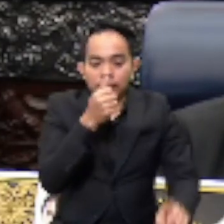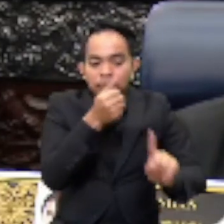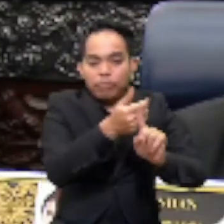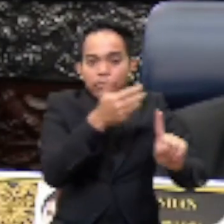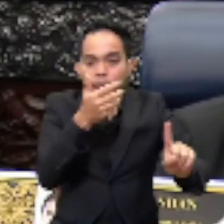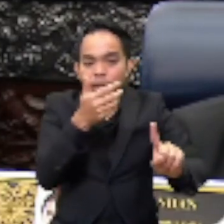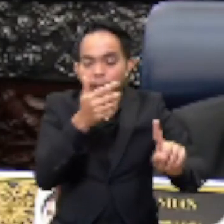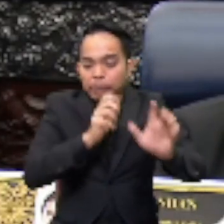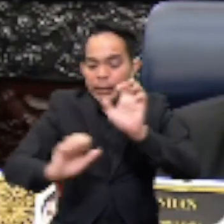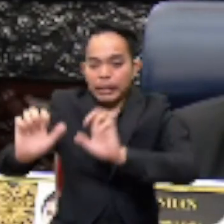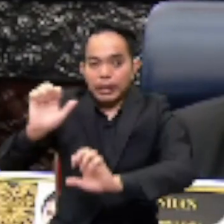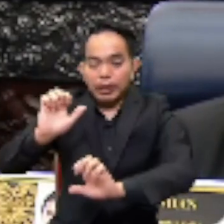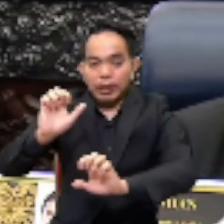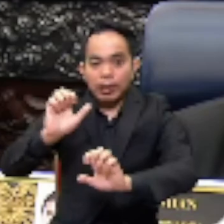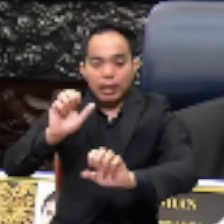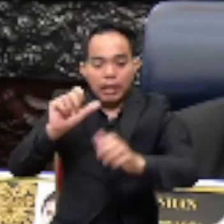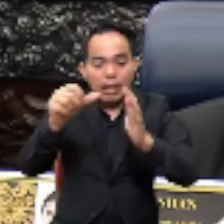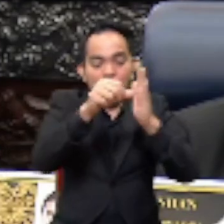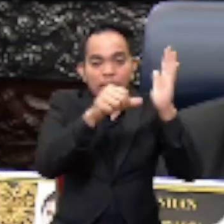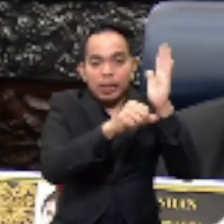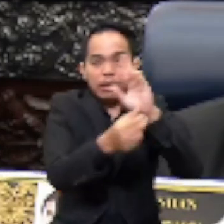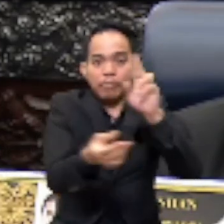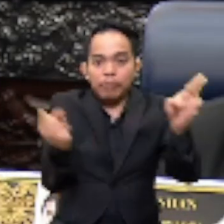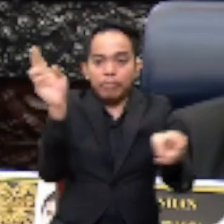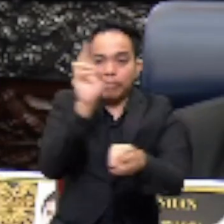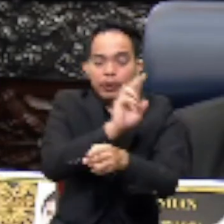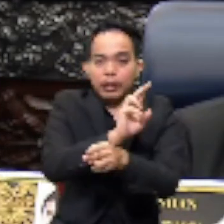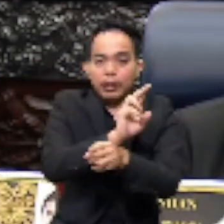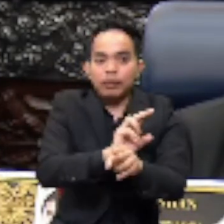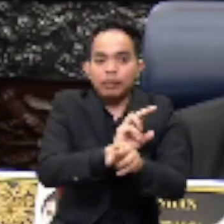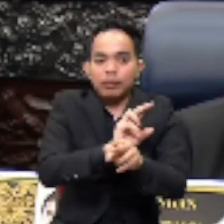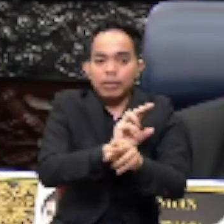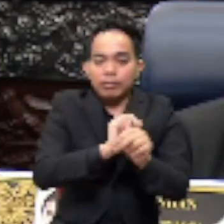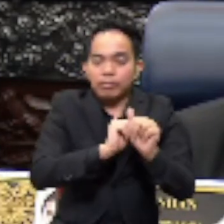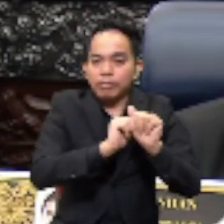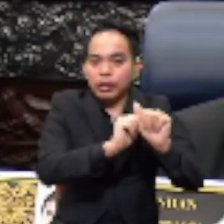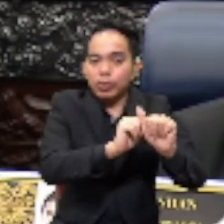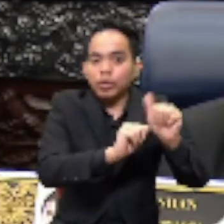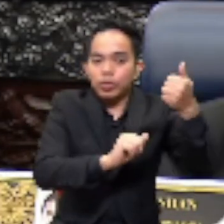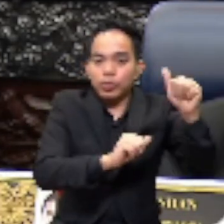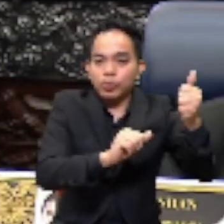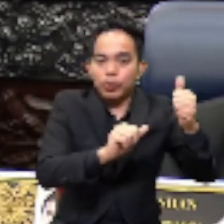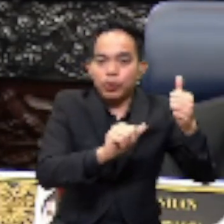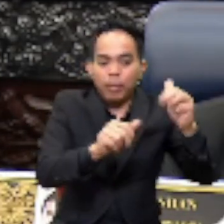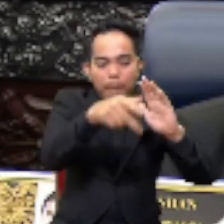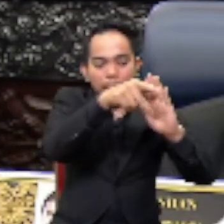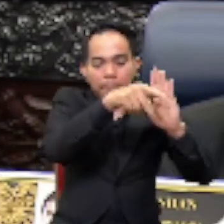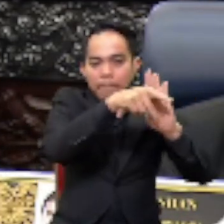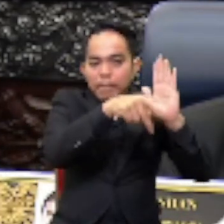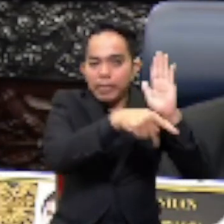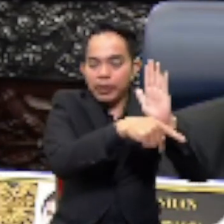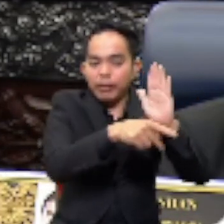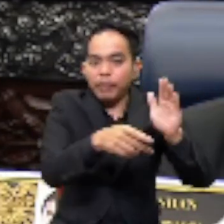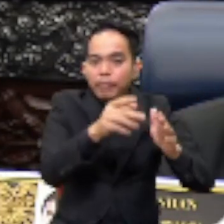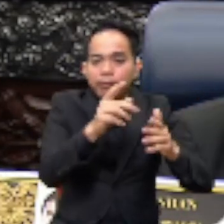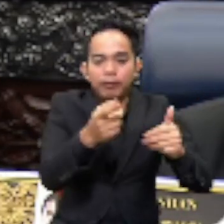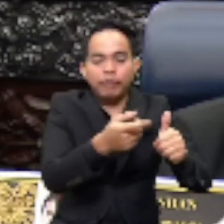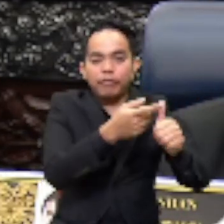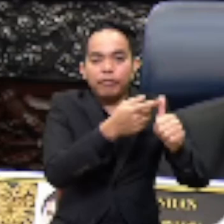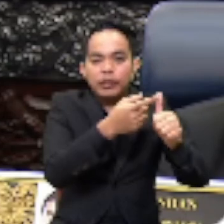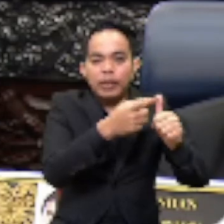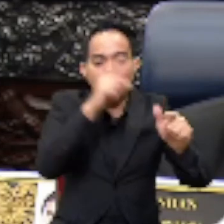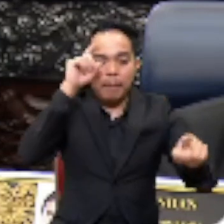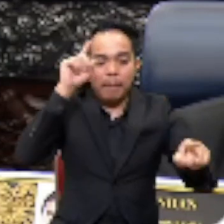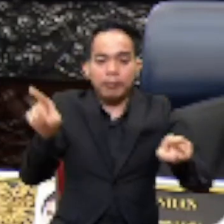assment ini akta pengubalan PSB akan berpaksikan kepada 10 prinsip utama iaitu pertama